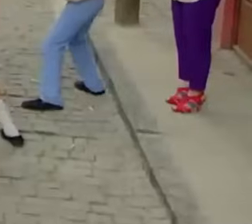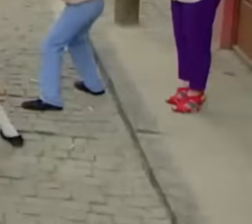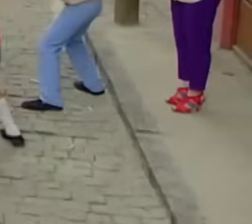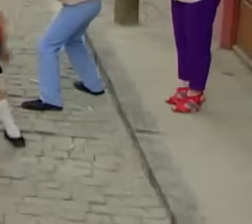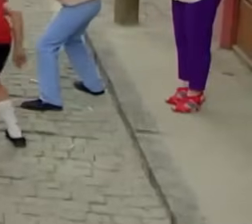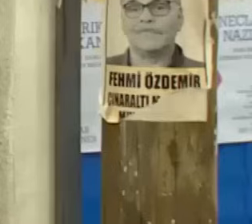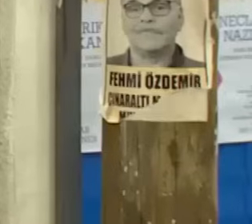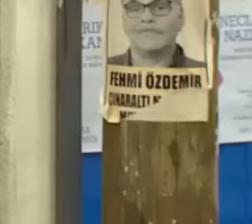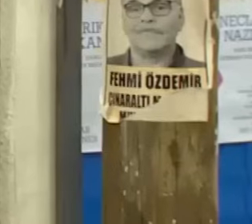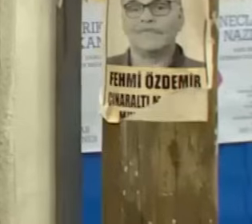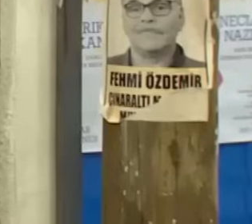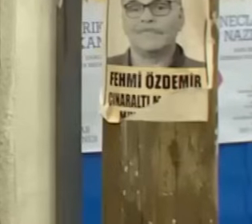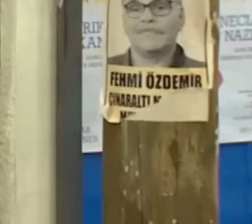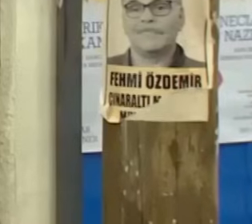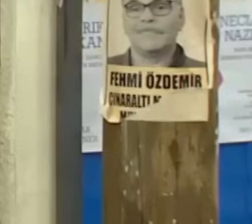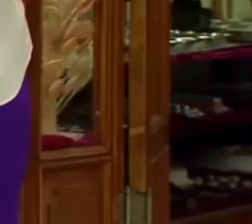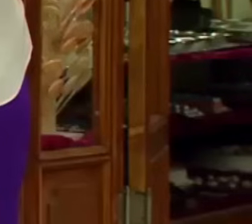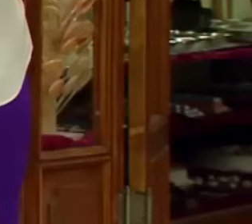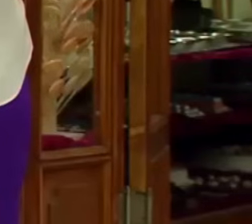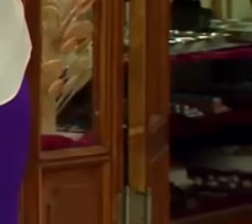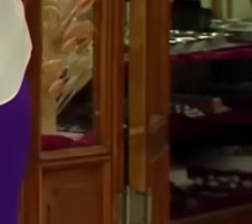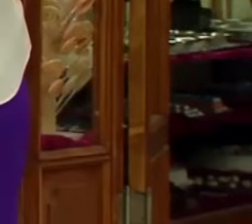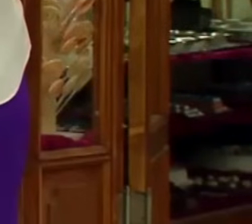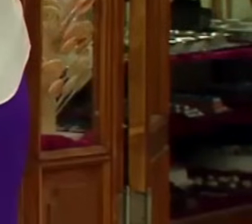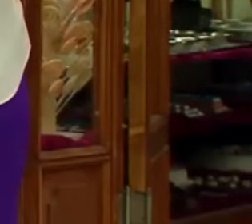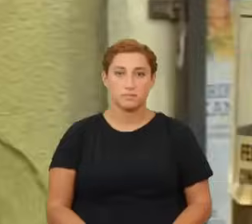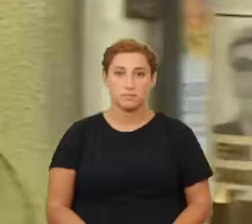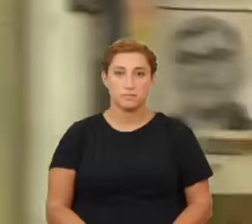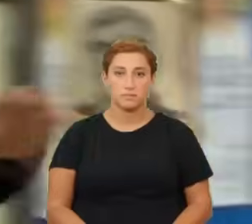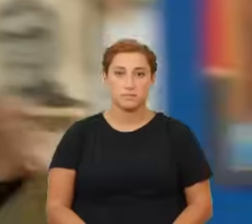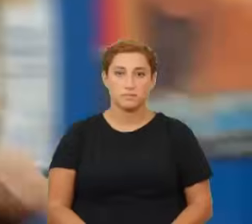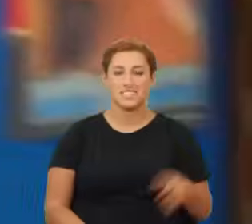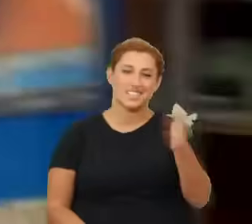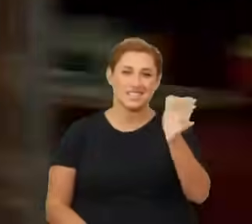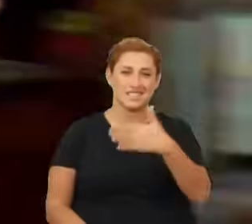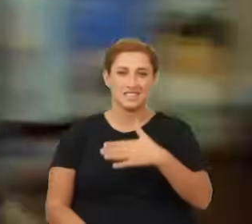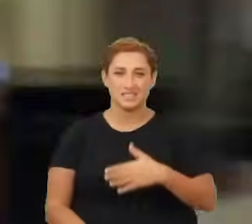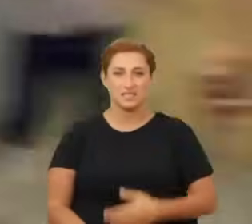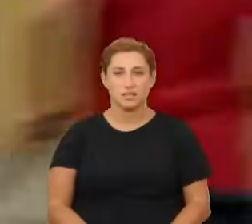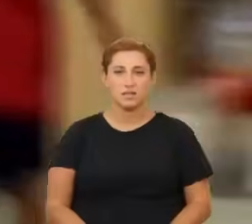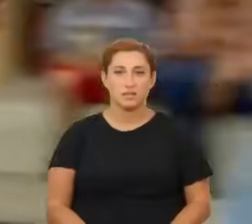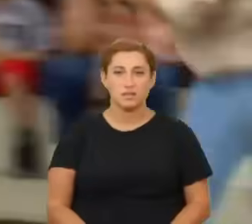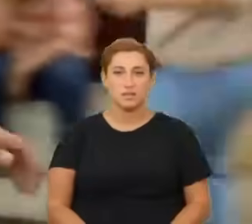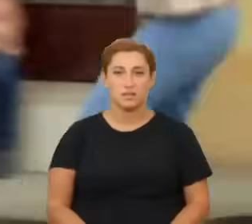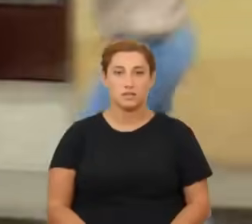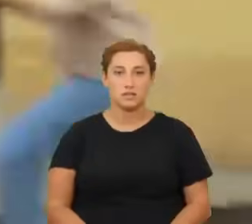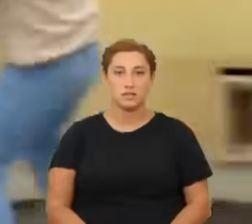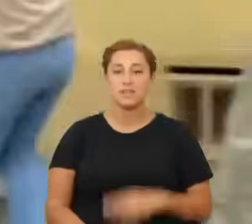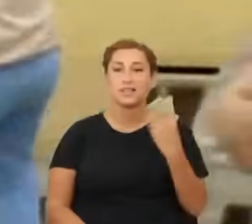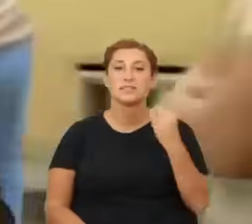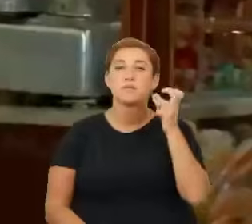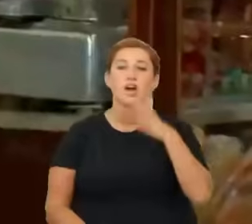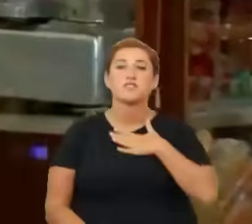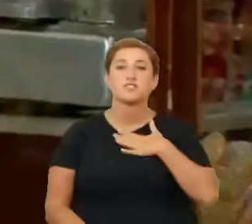kollarını bağladı, hesap sorarcasına Şahin'e bakıyor. Şahin Elvan'ı fark edince Elvan hayırdır diye kaç kez etti. Nasılsın